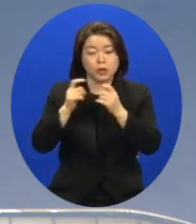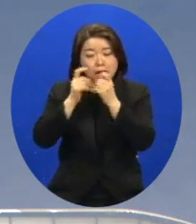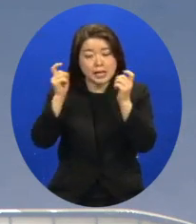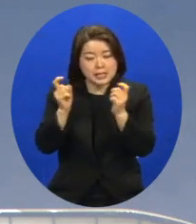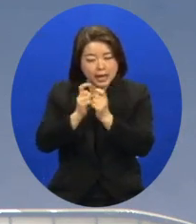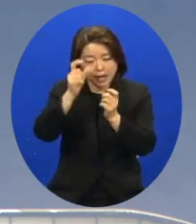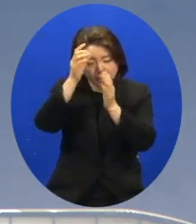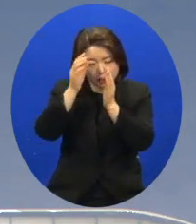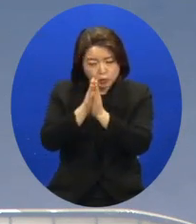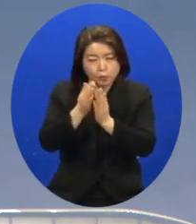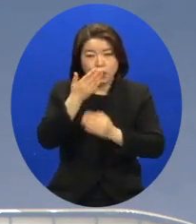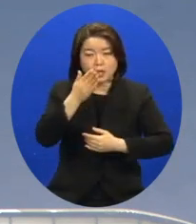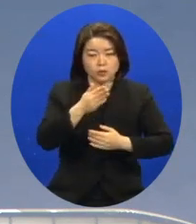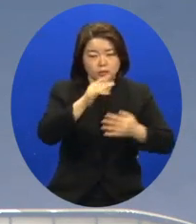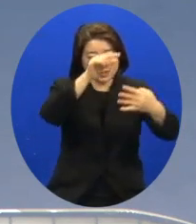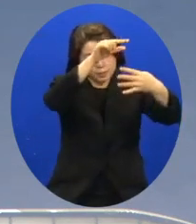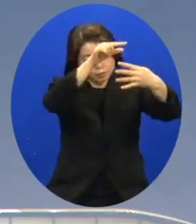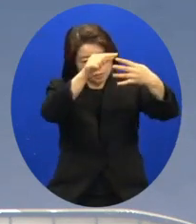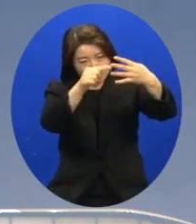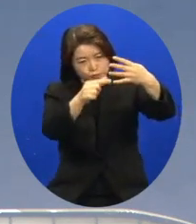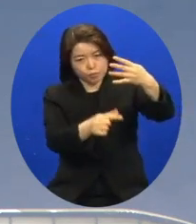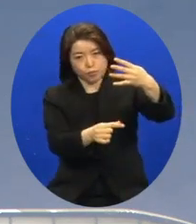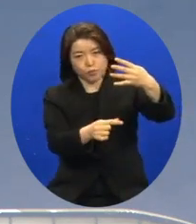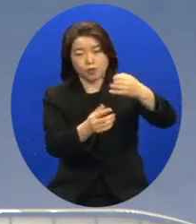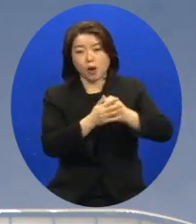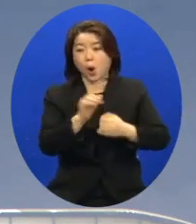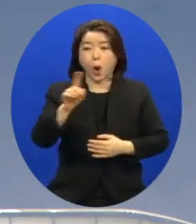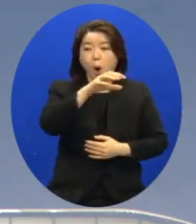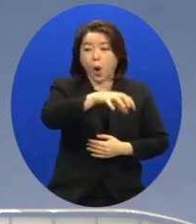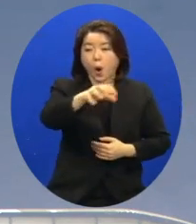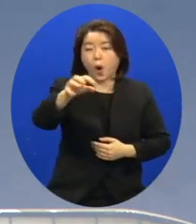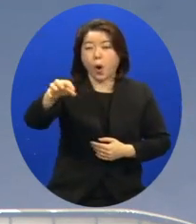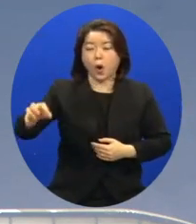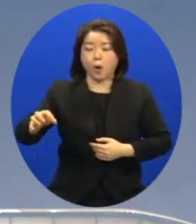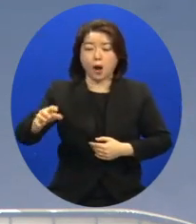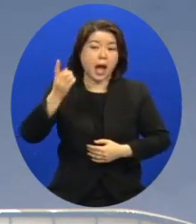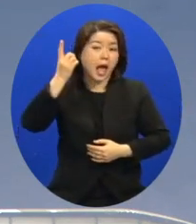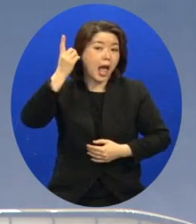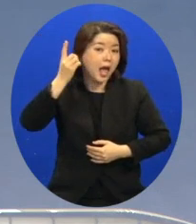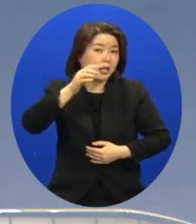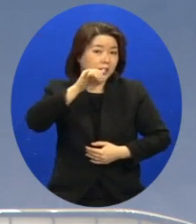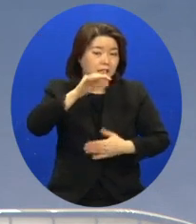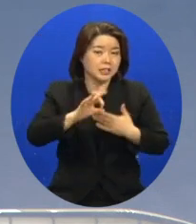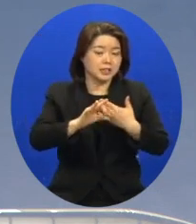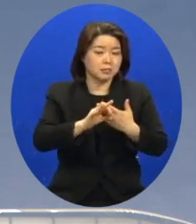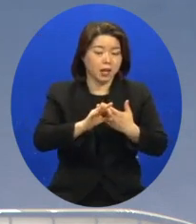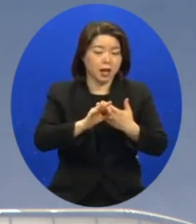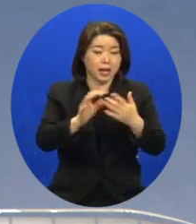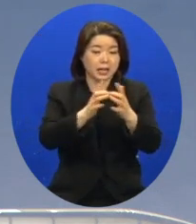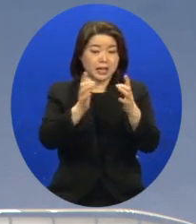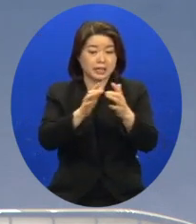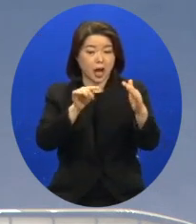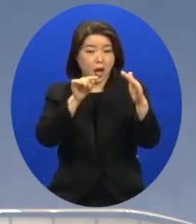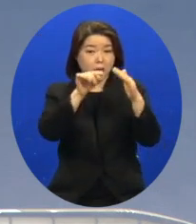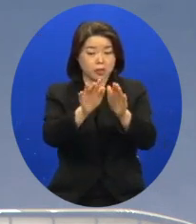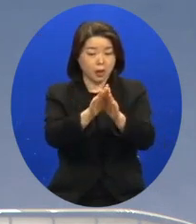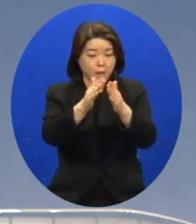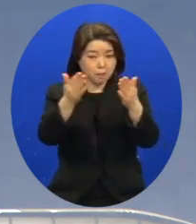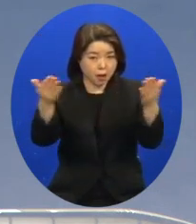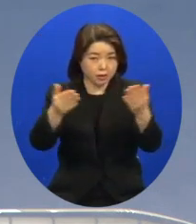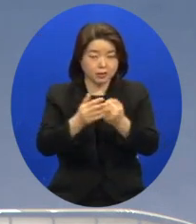있도록 한 시간 동안 기도할 수 있게끔 어디서든지 휴대폰만 있으면 그 사이트를 열고 한 시간